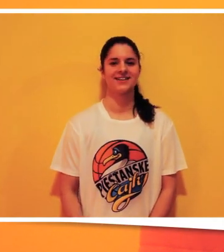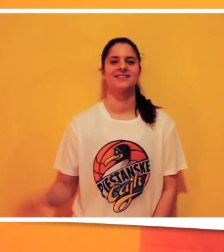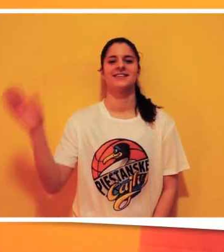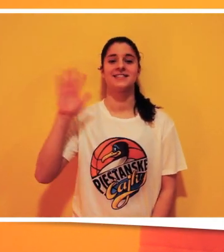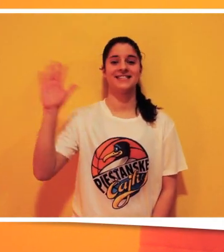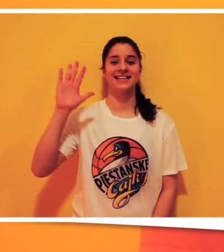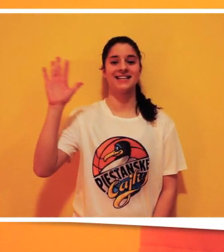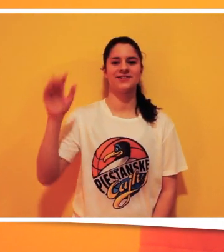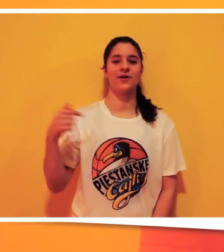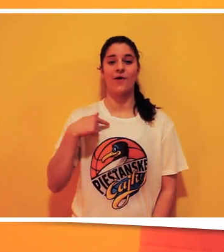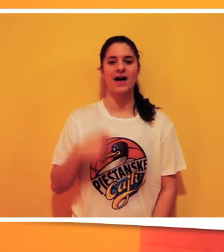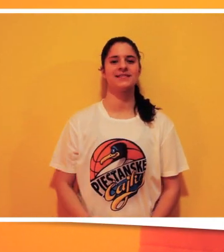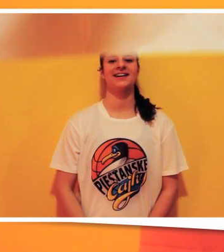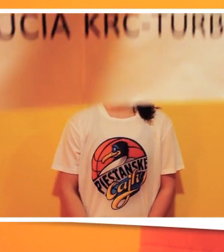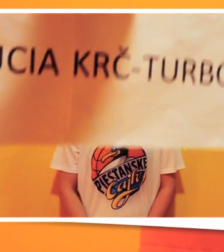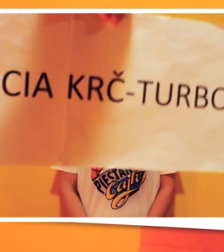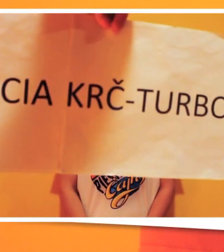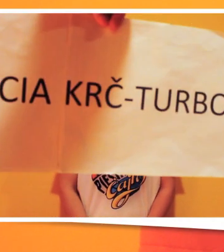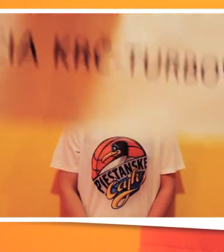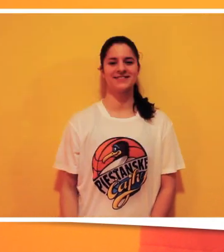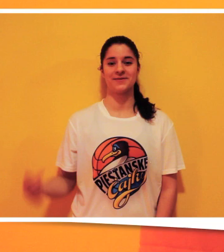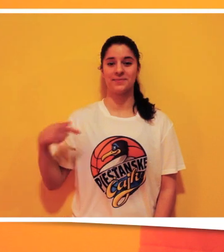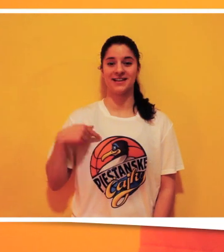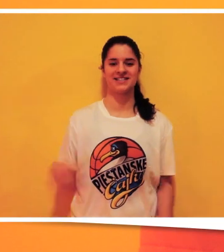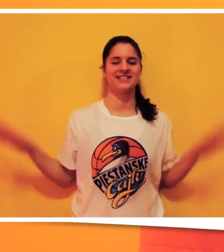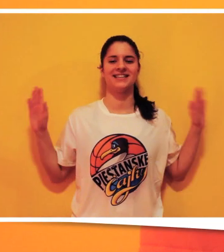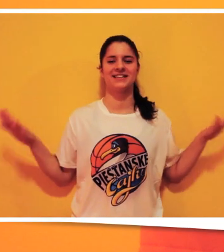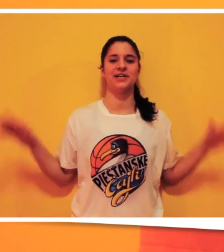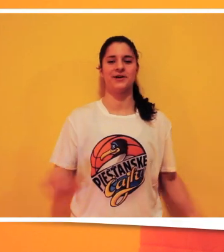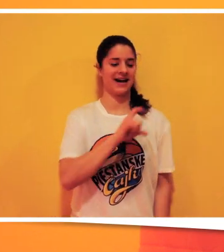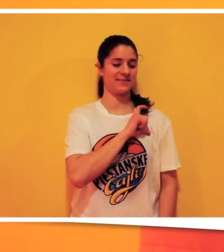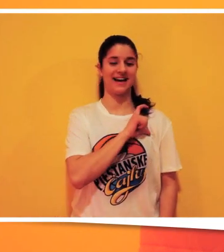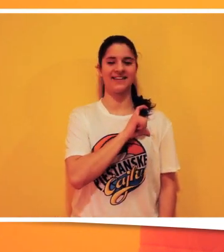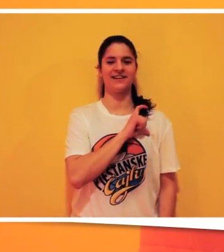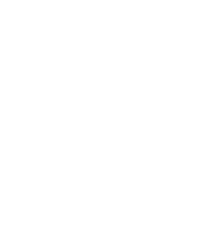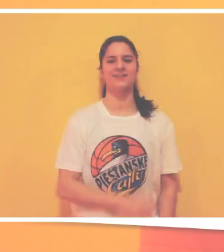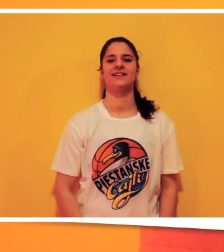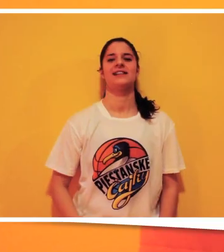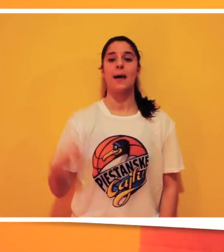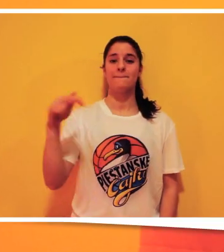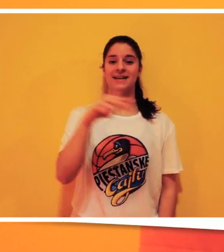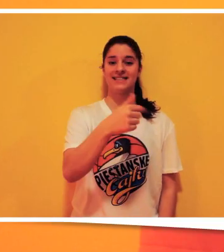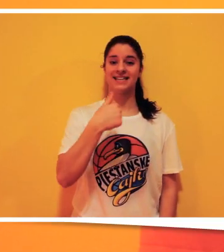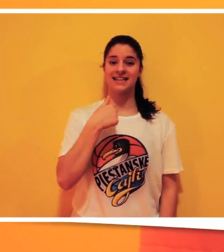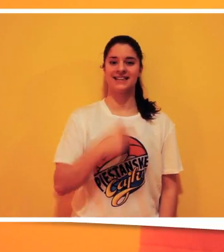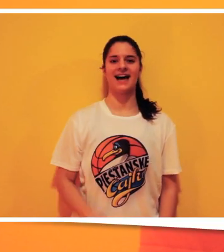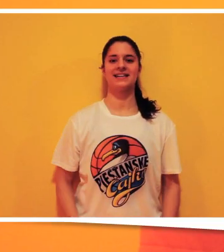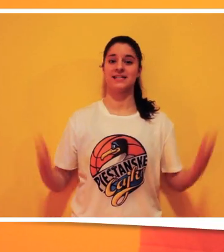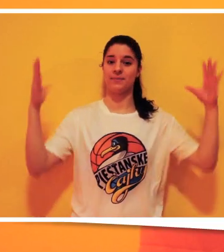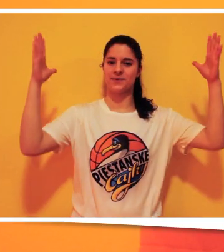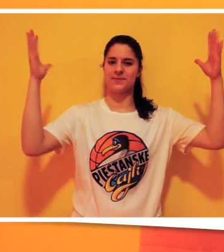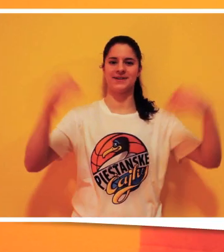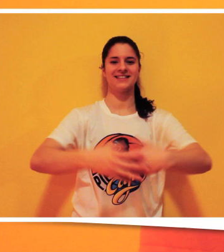Sziasztok, a nevím Lucia Krčtorpová, és a piešťanské čajky, čapat kapitána Vaďo. Szeretetel várjuk a